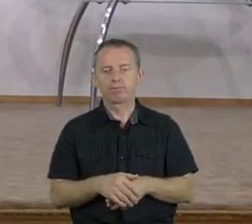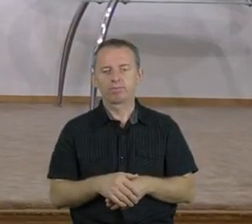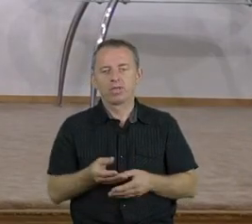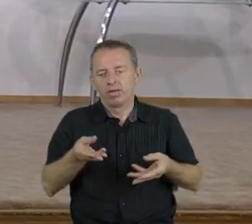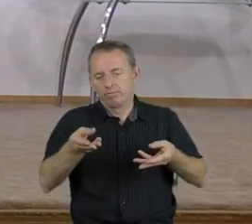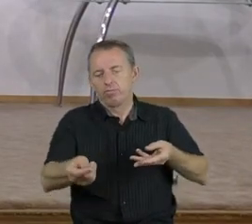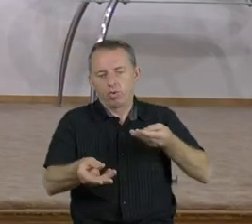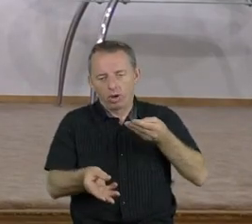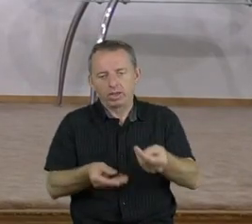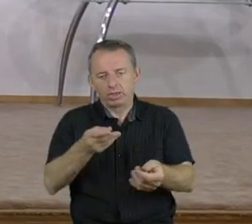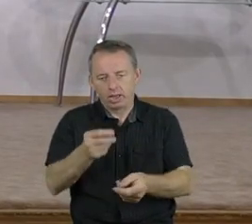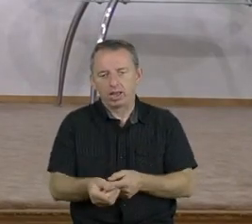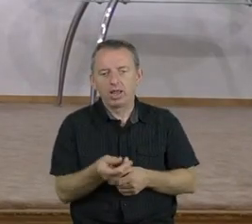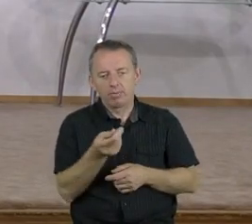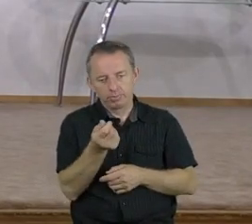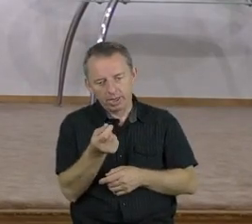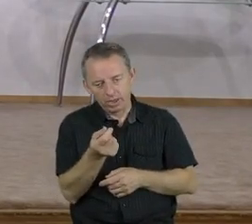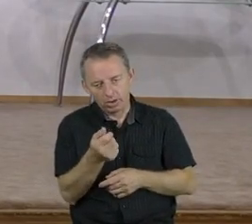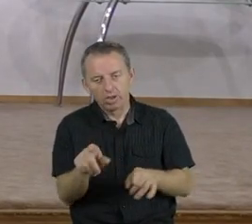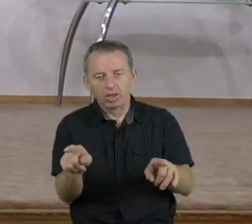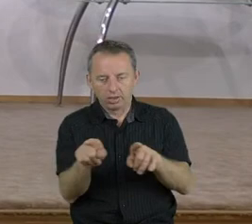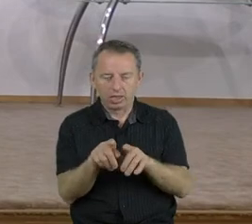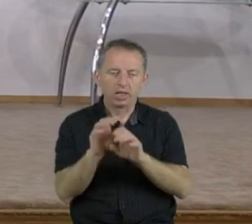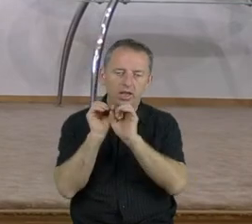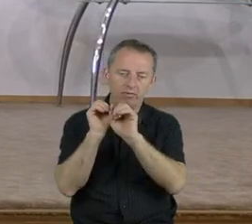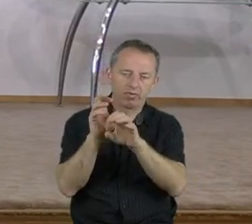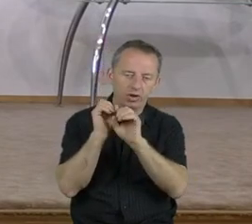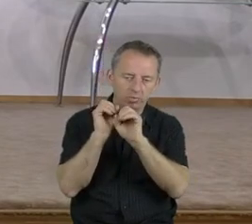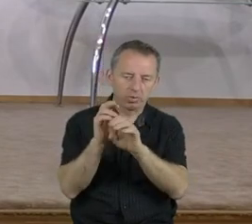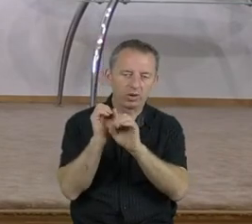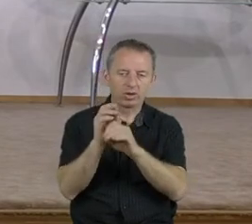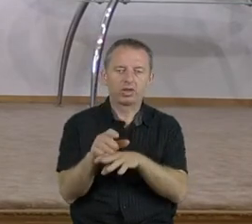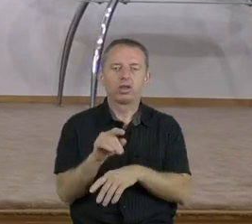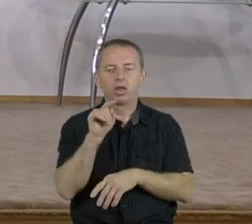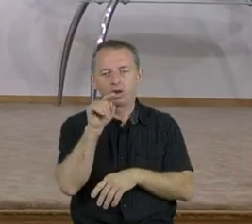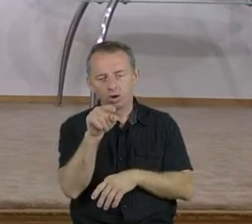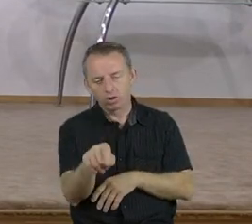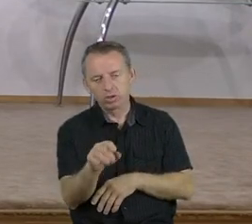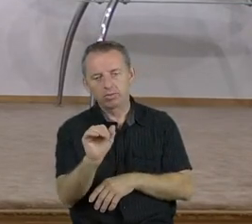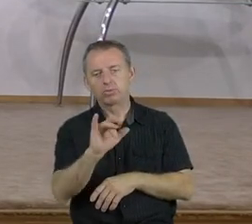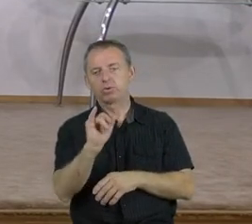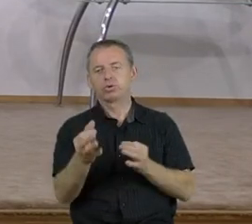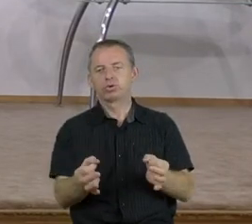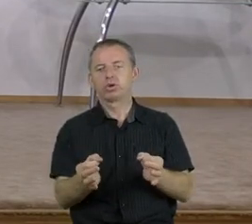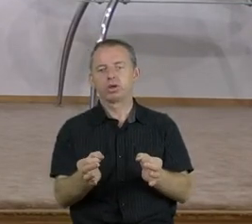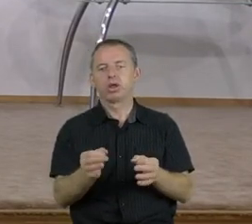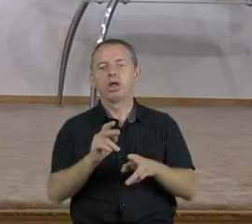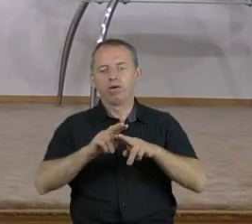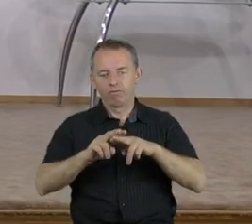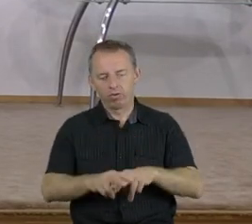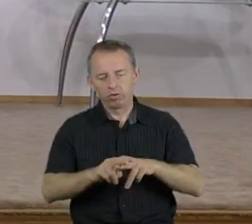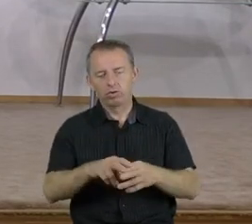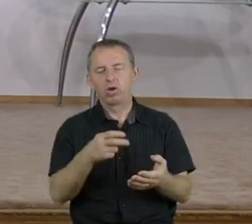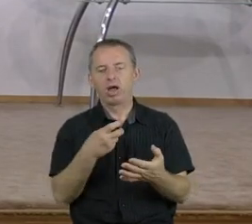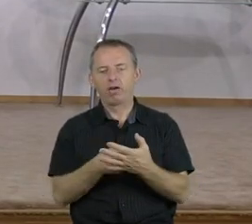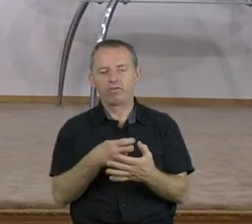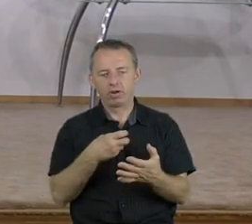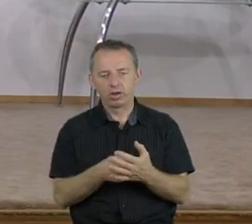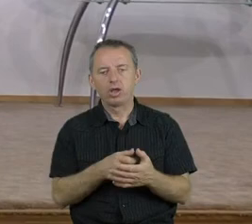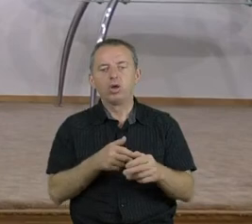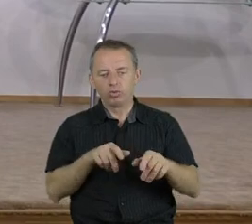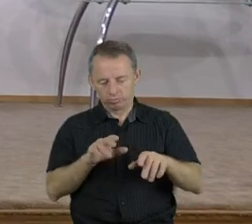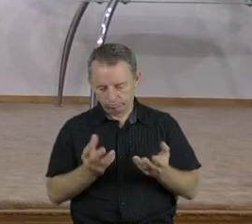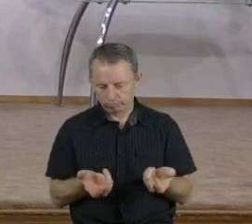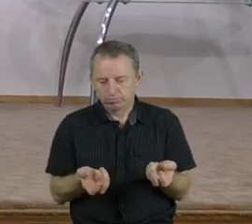wpłacać pieniądze, ale też i informuję was o tym dzisiaj, że jest taki fundusz ewangelizacyjny